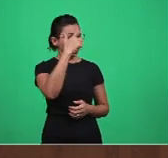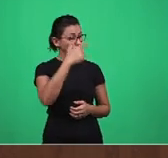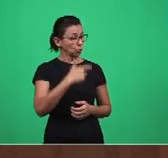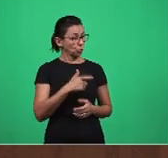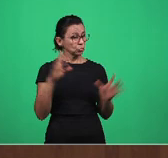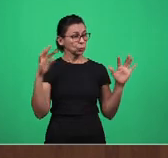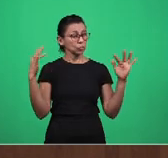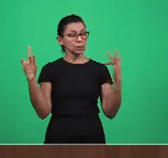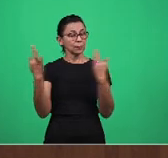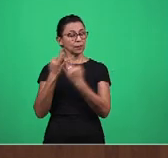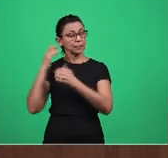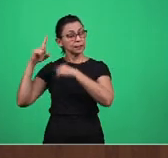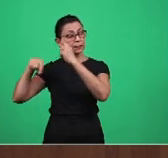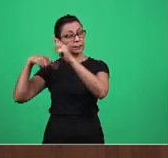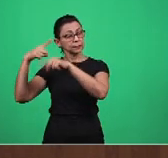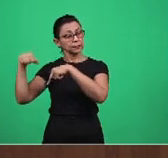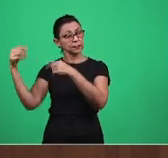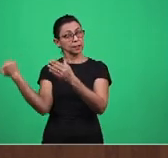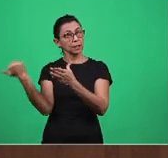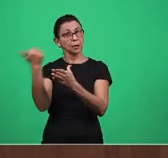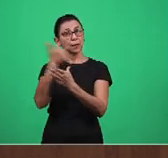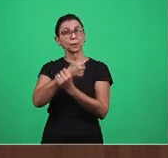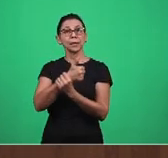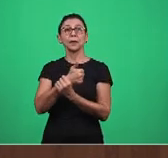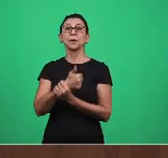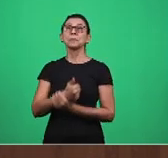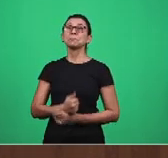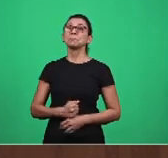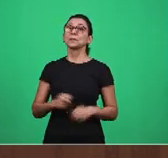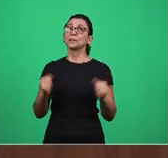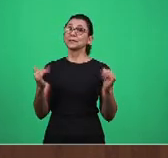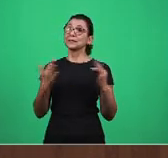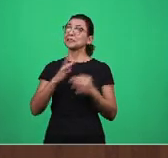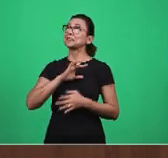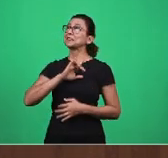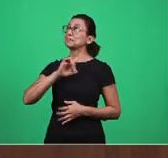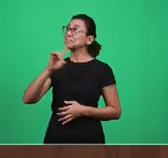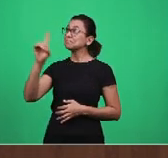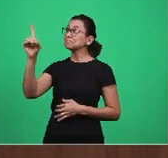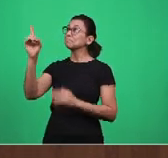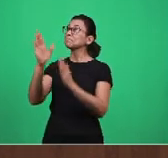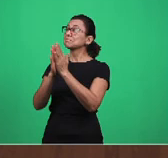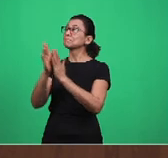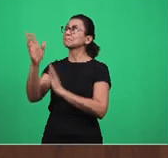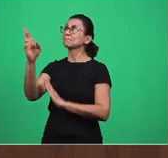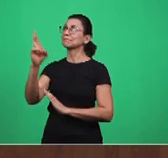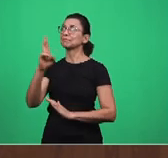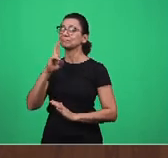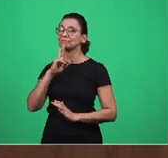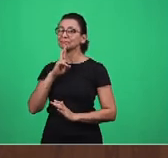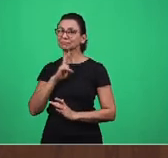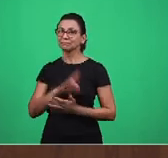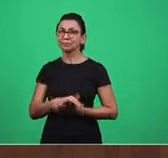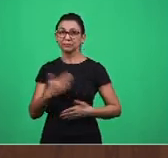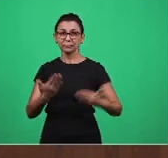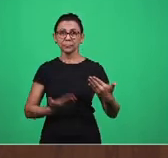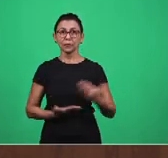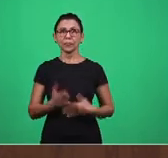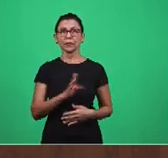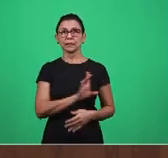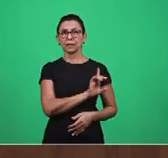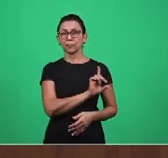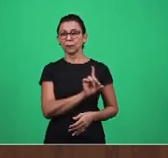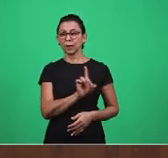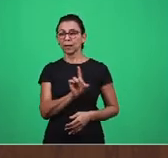famille d'Abraham. Gloire à Dieu, qui répond à nos prières. Eliezer donc, il va à la maison de Rebecca et